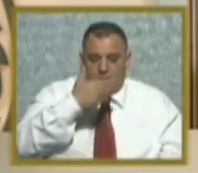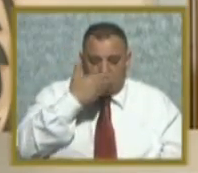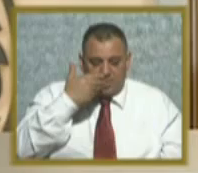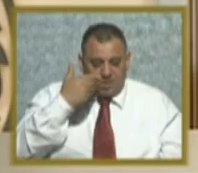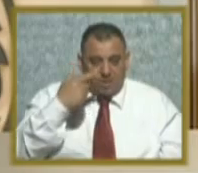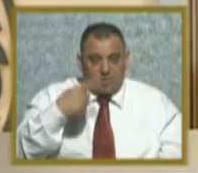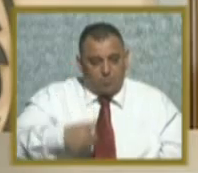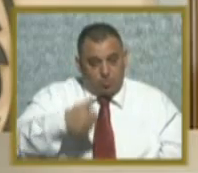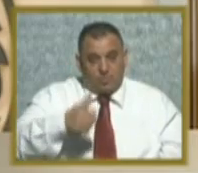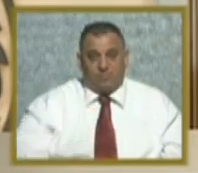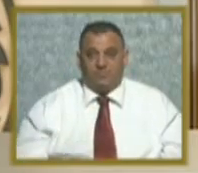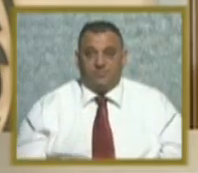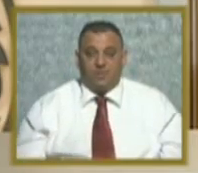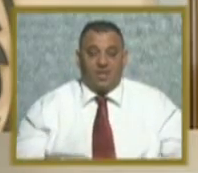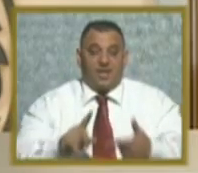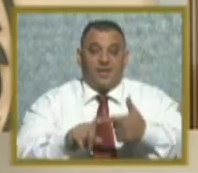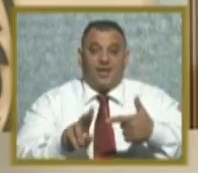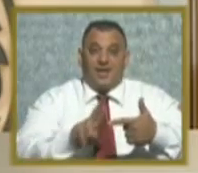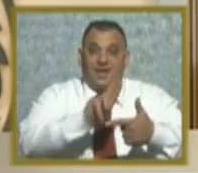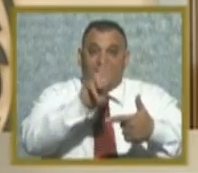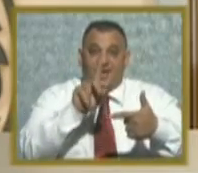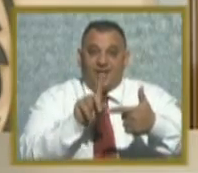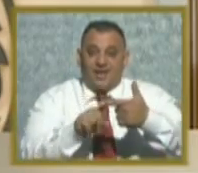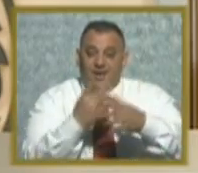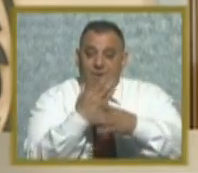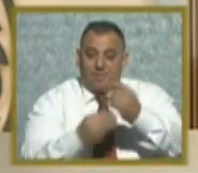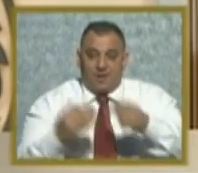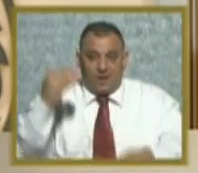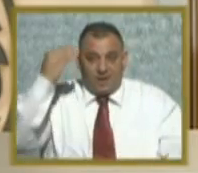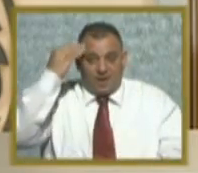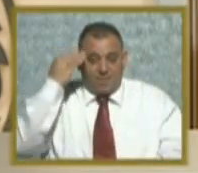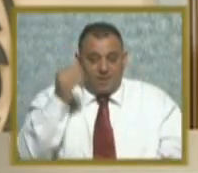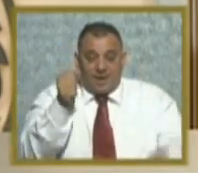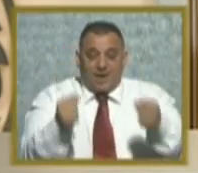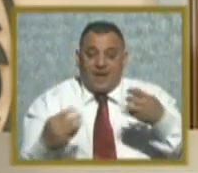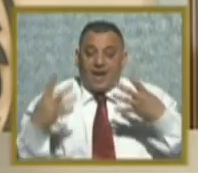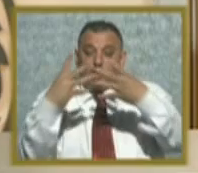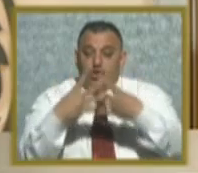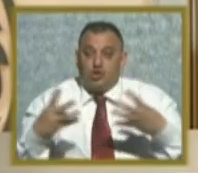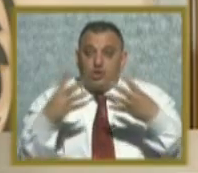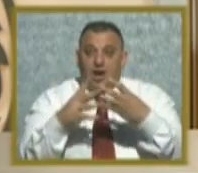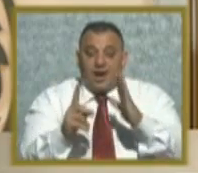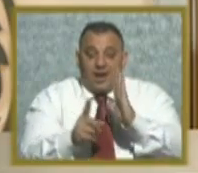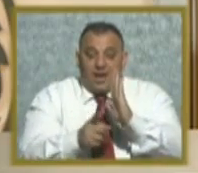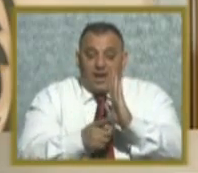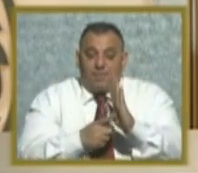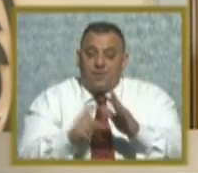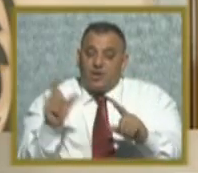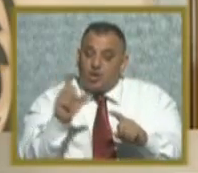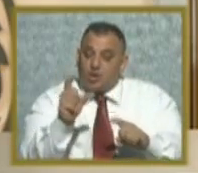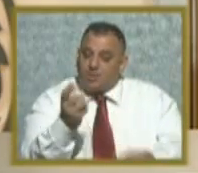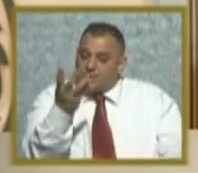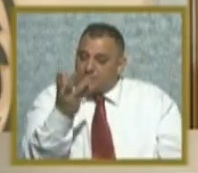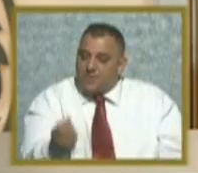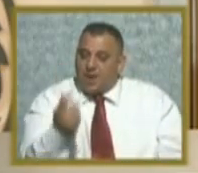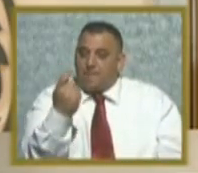لو استعملها الصائم. تقول أم إبراهيم بأن بنتها أخذت سيارة من الوكالة ويأخذون من